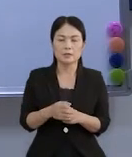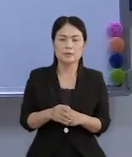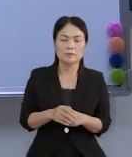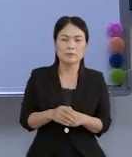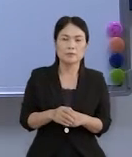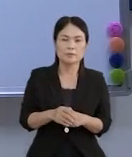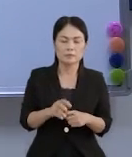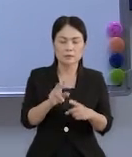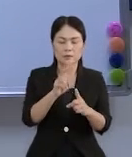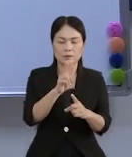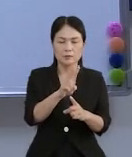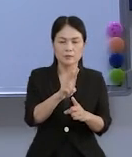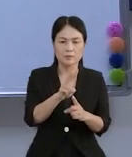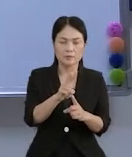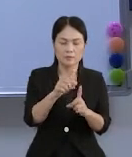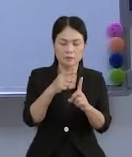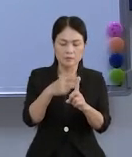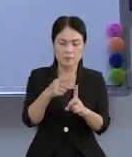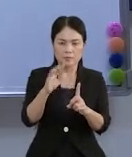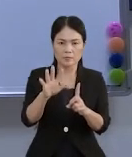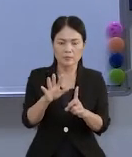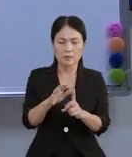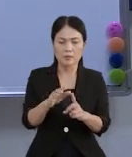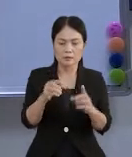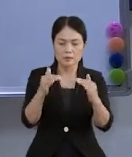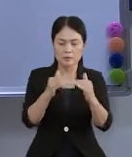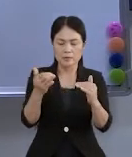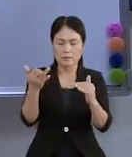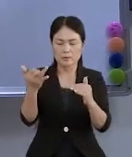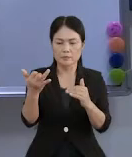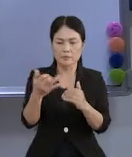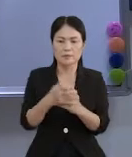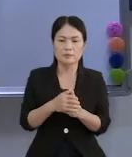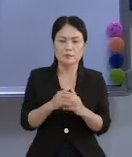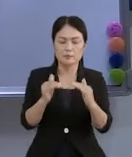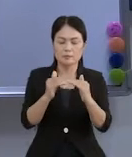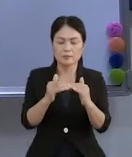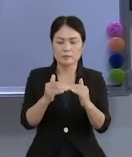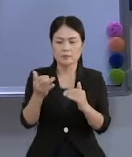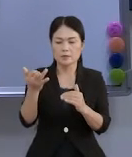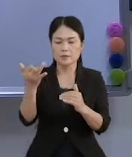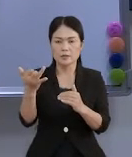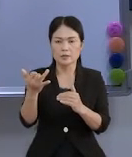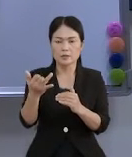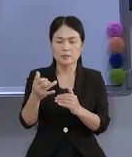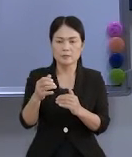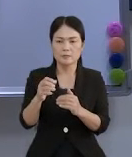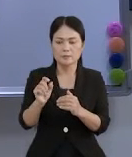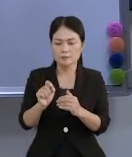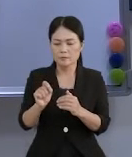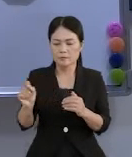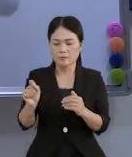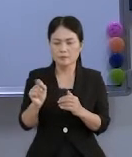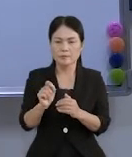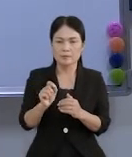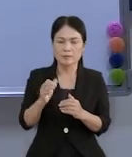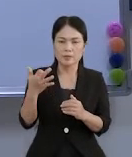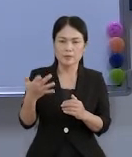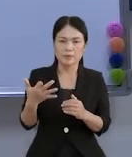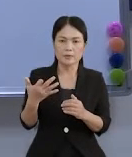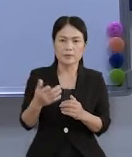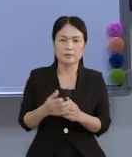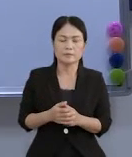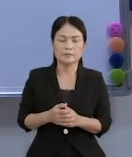phí bộ nâng pram sma nâng pram phí chà chân sma nâng pram phí phía pram